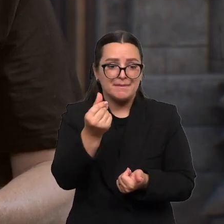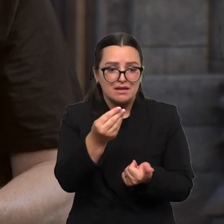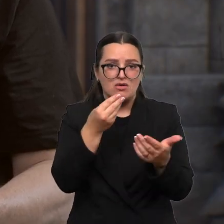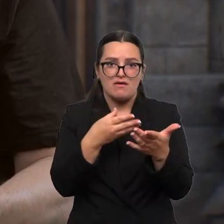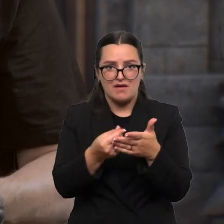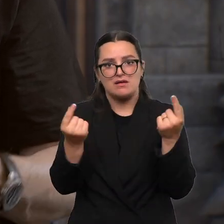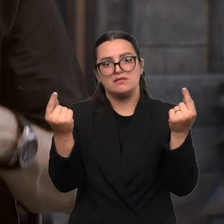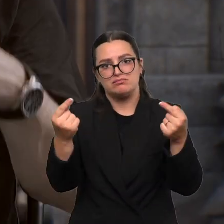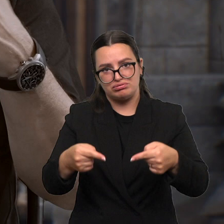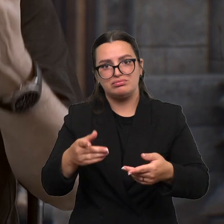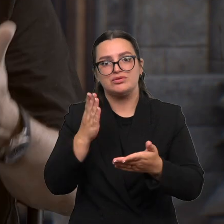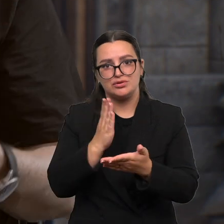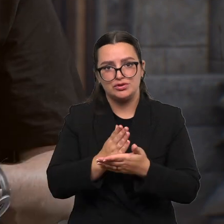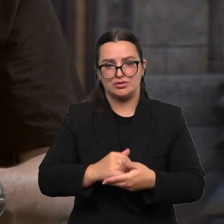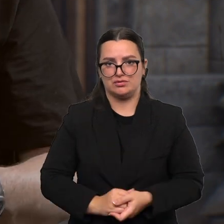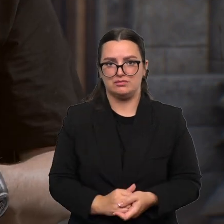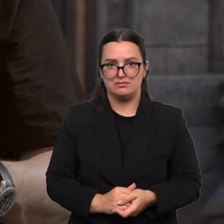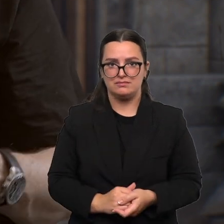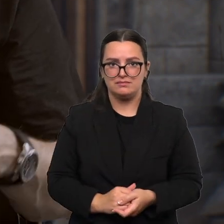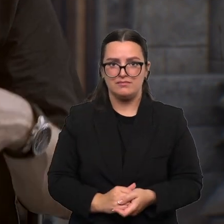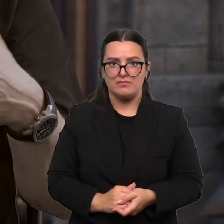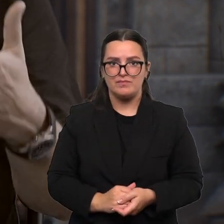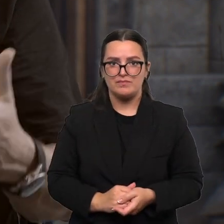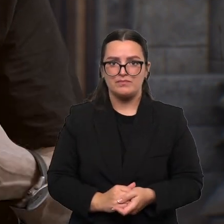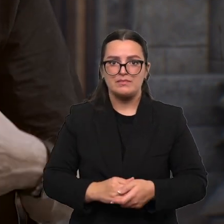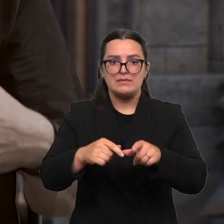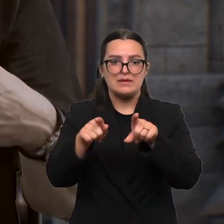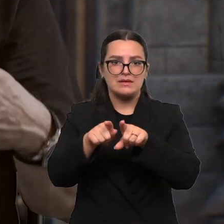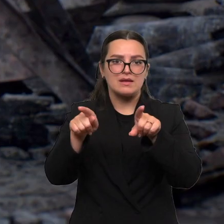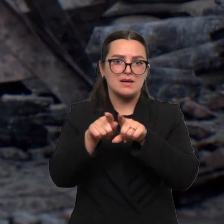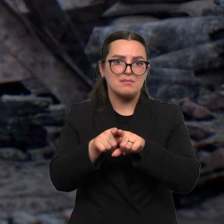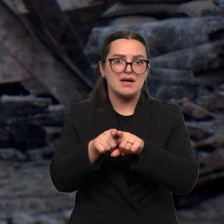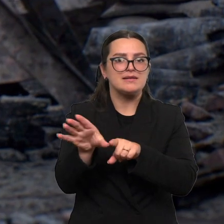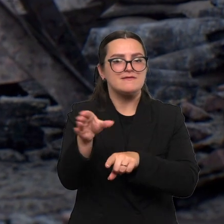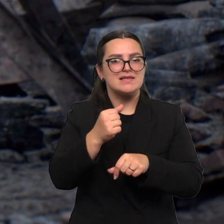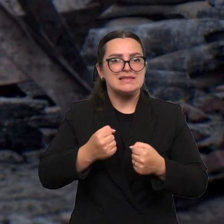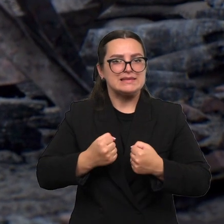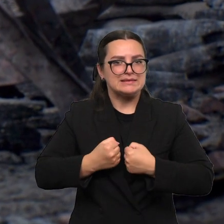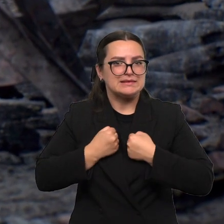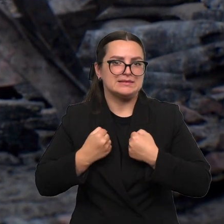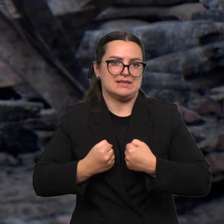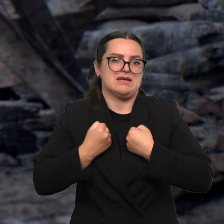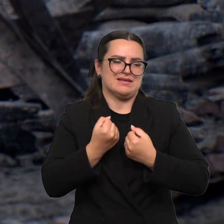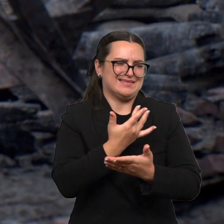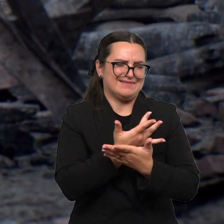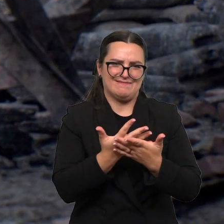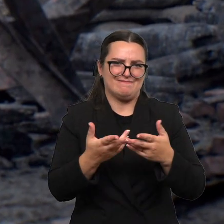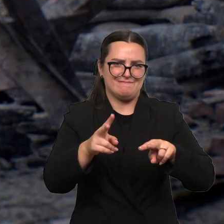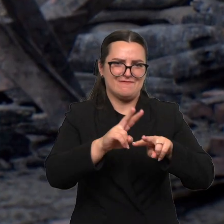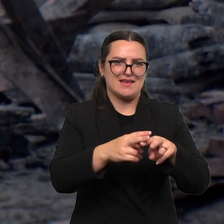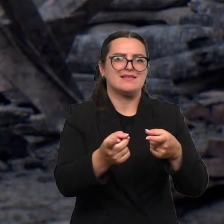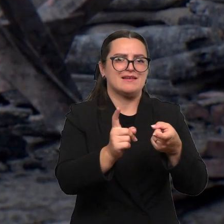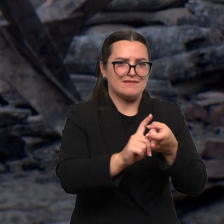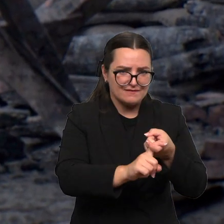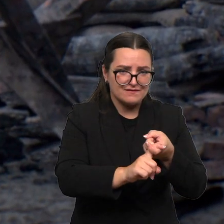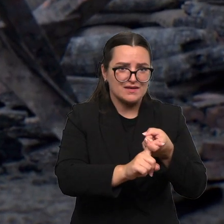gana smarkiai susiefektyvinus veiklą, kapitalizmas siekia vis turėti mažesnės atsargas, kažkokius saugumo buferius